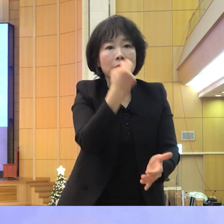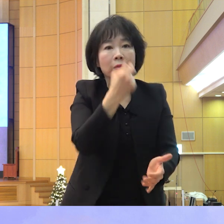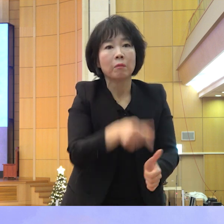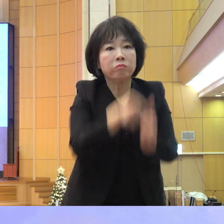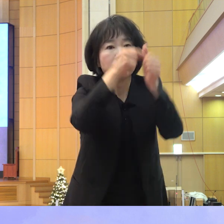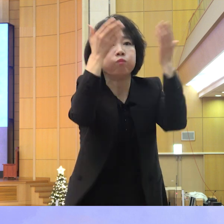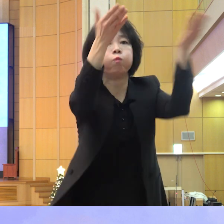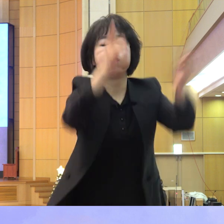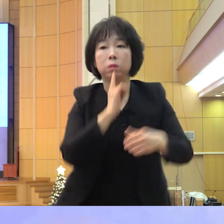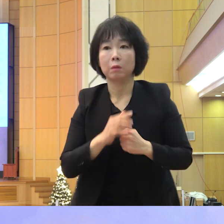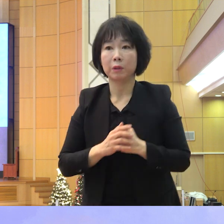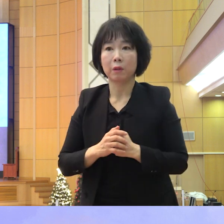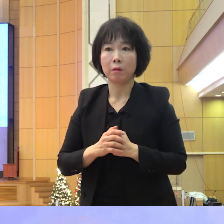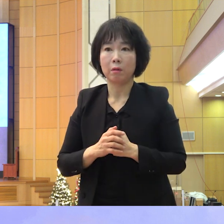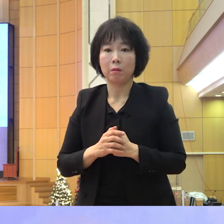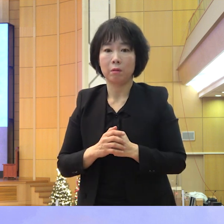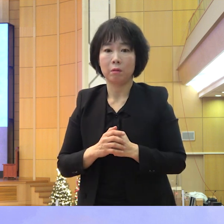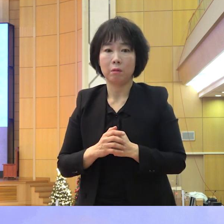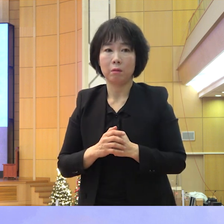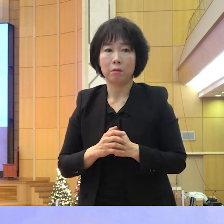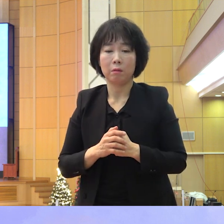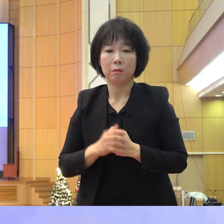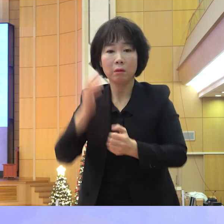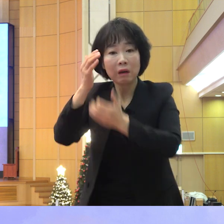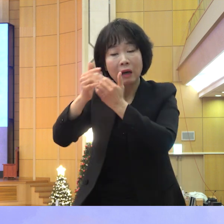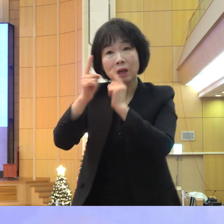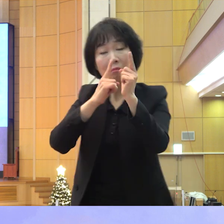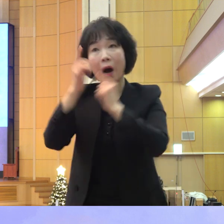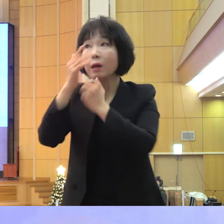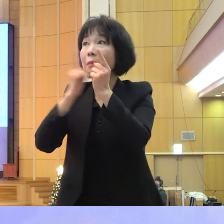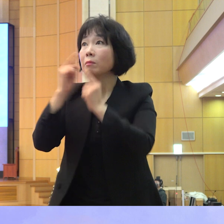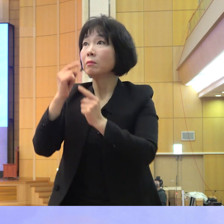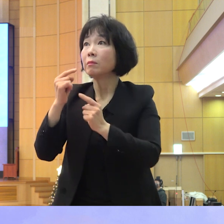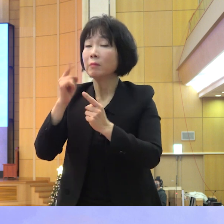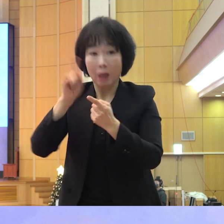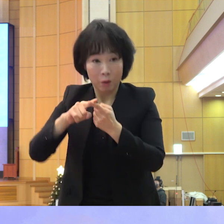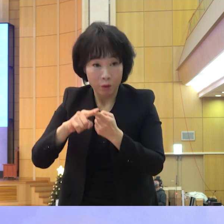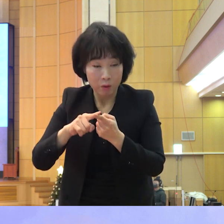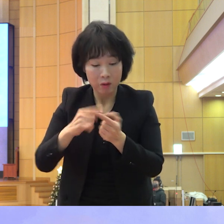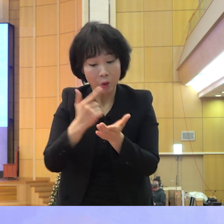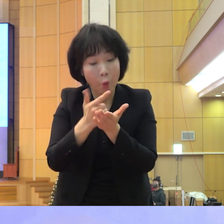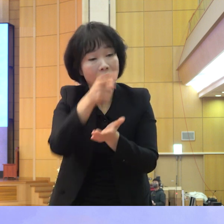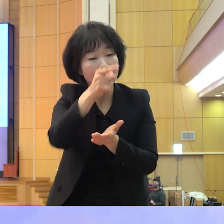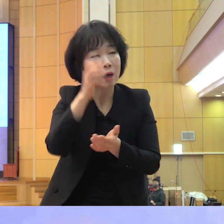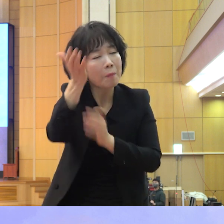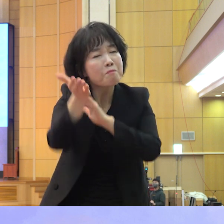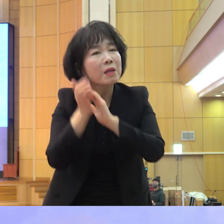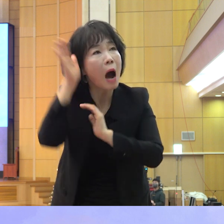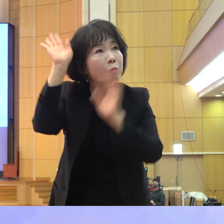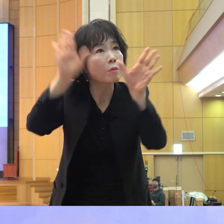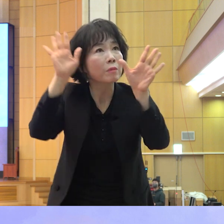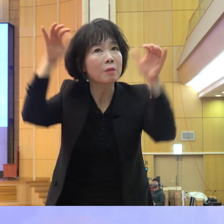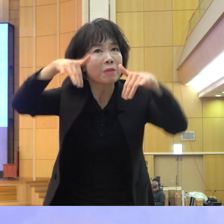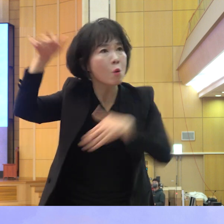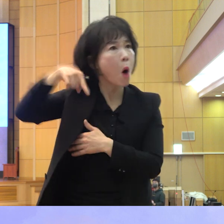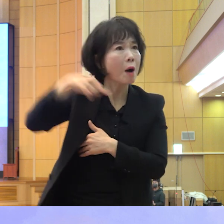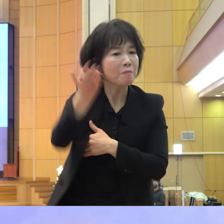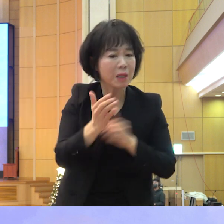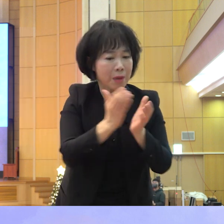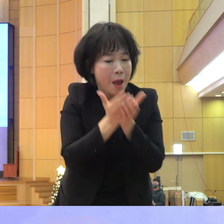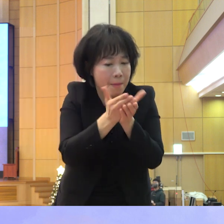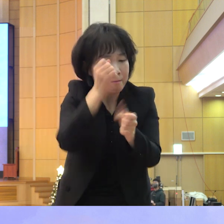이제 방주로 들어가라. 하나님 말씀대로 너는 방주 만들어라. 그래서 방주를 만들었는데 이제 방주로